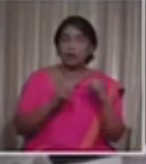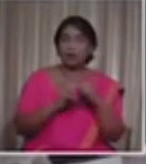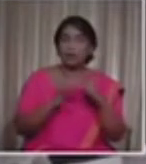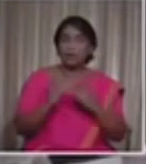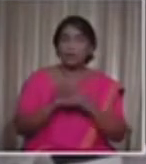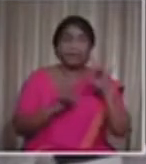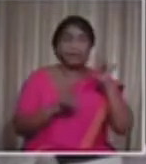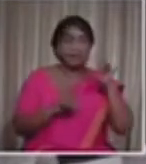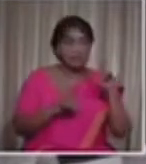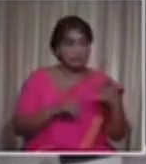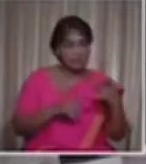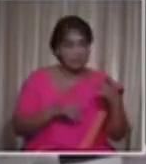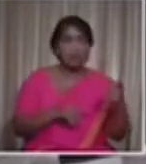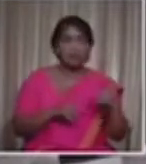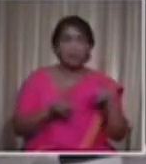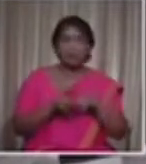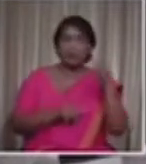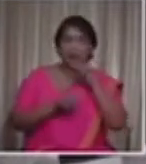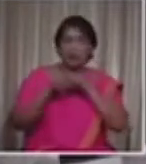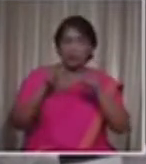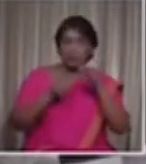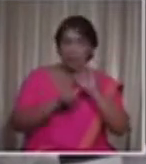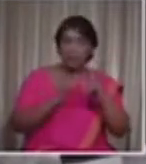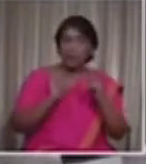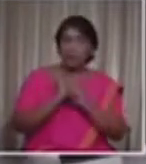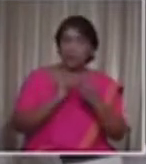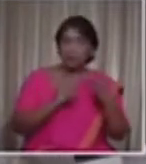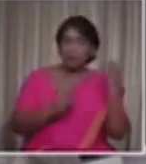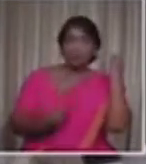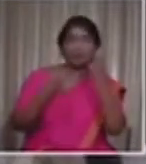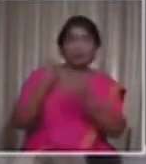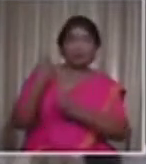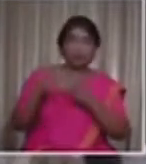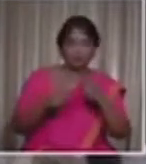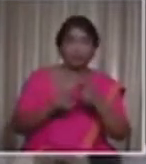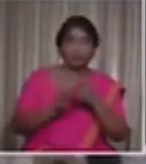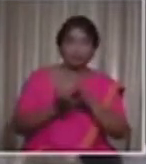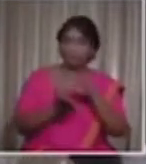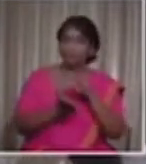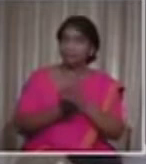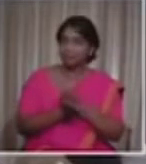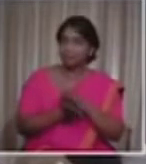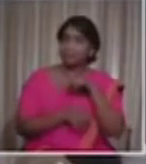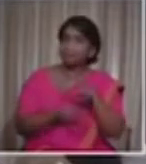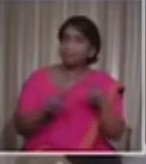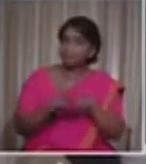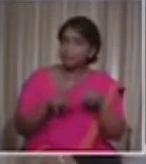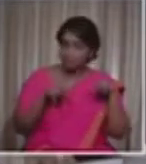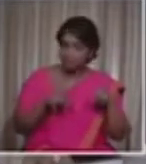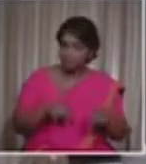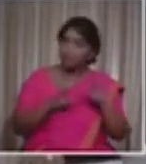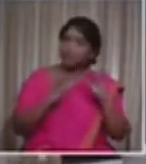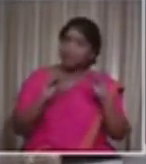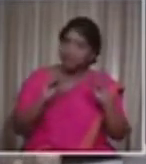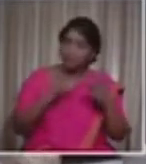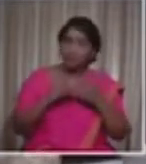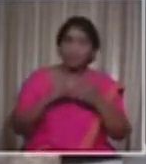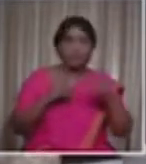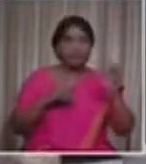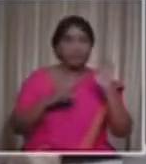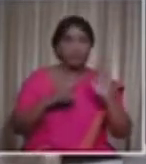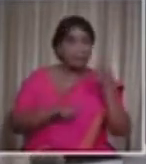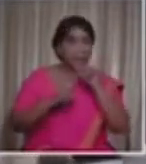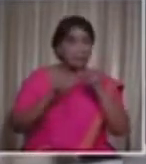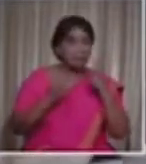මිලියන් 100ක්ද ලෙස ඖෂධ සඳහා වන ණය ආධාර ලැබීමට නියමිතයි. මේ අනුව දැනට යම් මට්ටමකින් පවතන